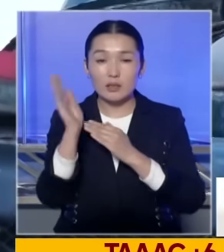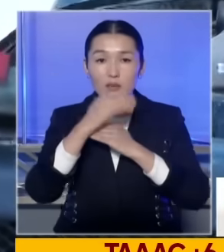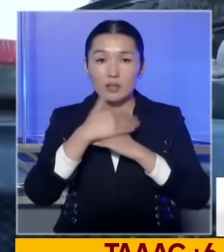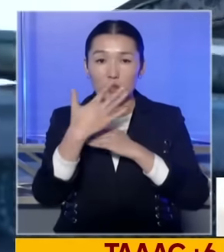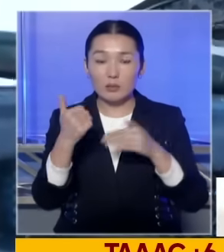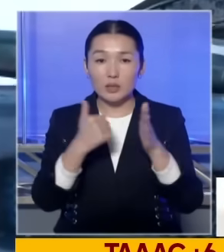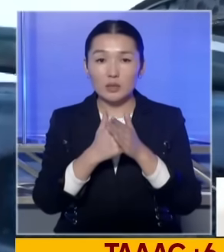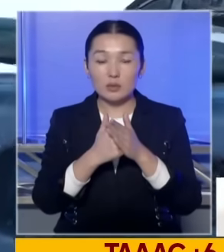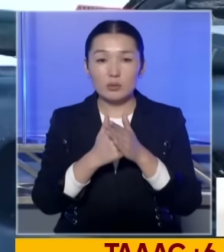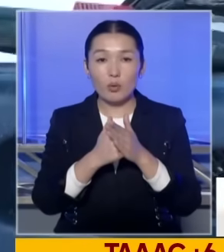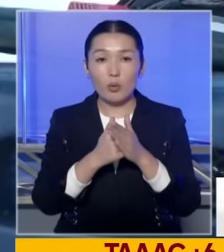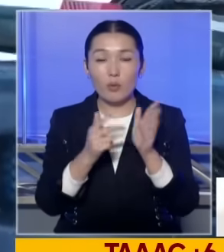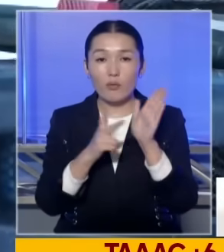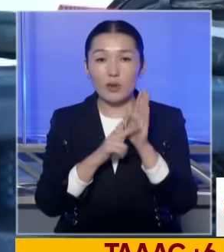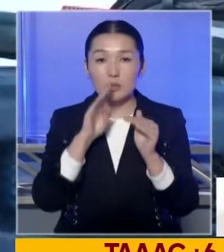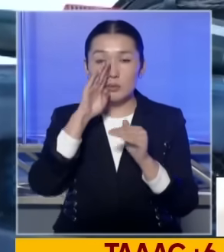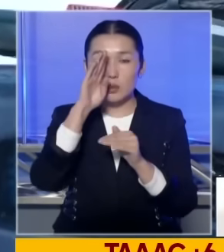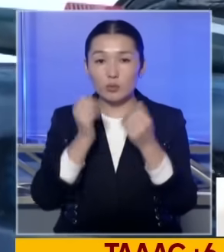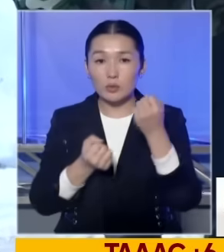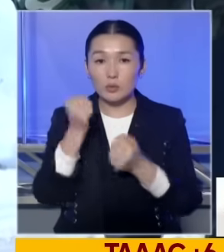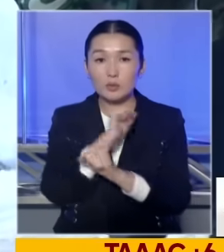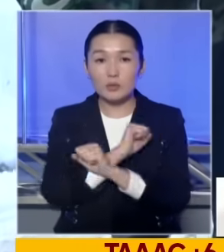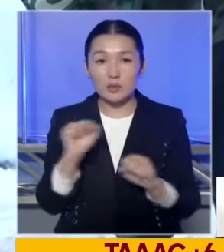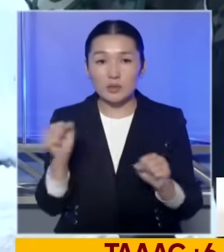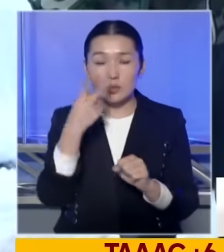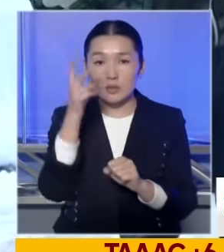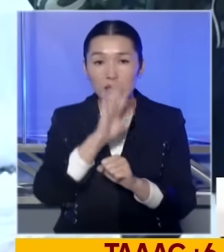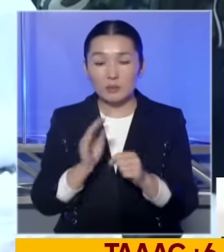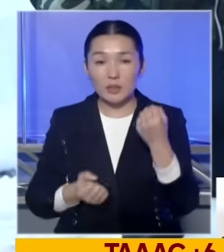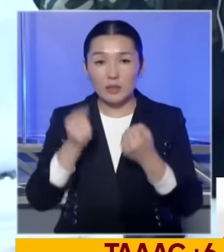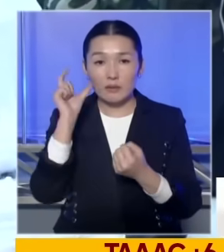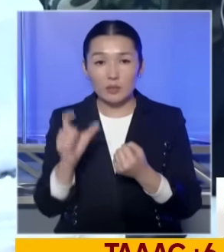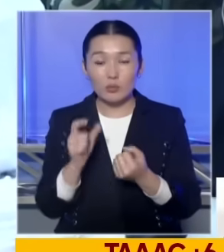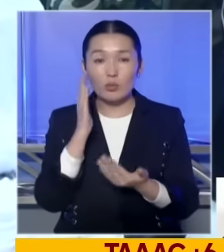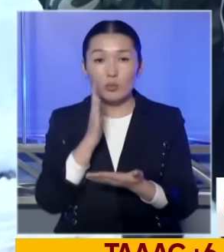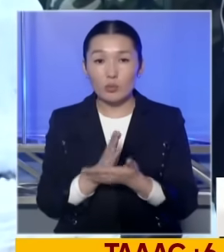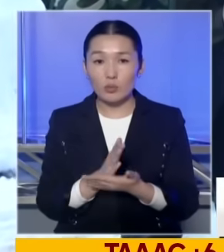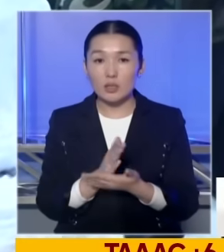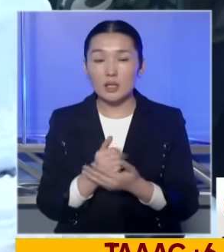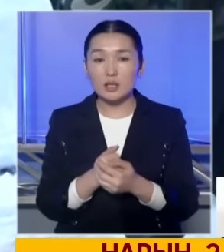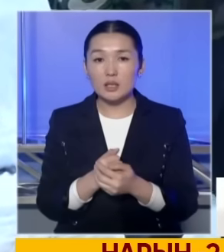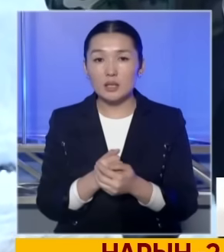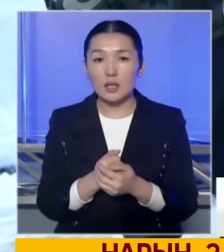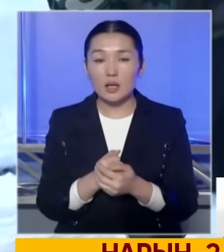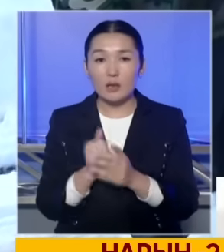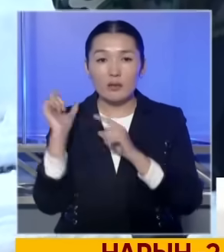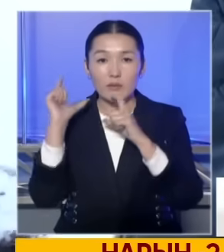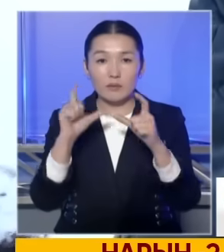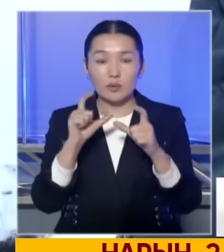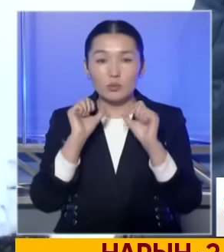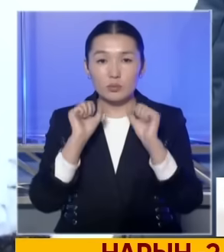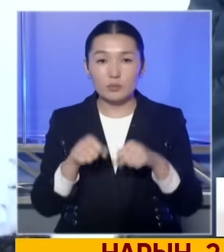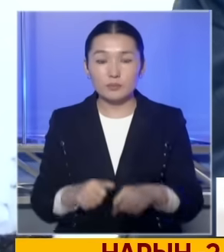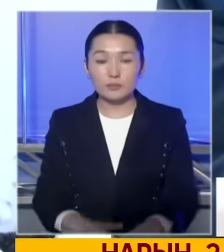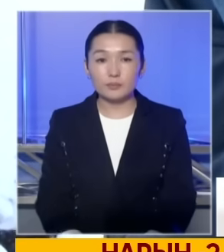чейин унаа каттамдарынын жүрүүсүнө тыюу салынды. Ага карабай жолго чыгып алган айдоочулар да кезигет. Жолдо өңчөй УАЗ унаасы гана жүрөт.